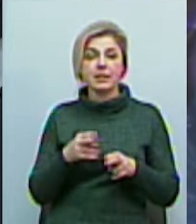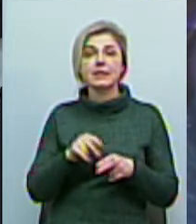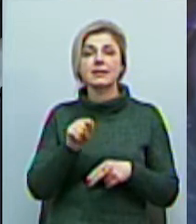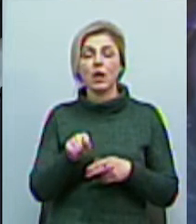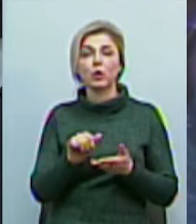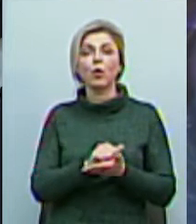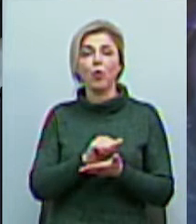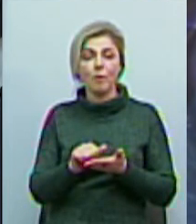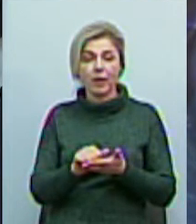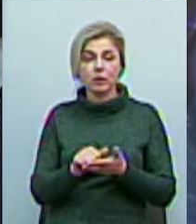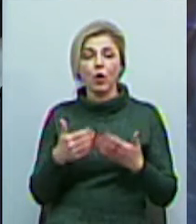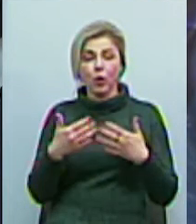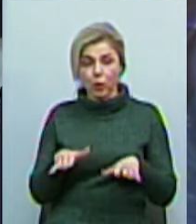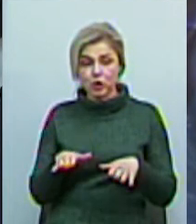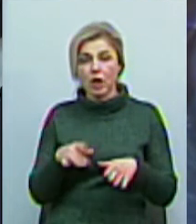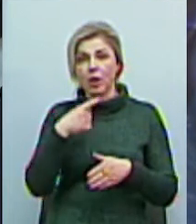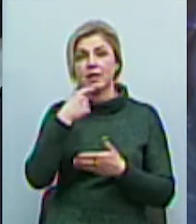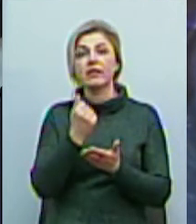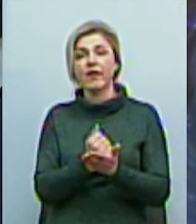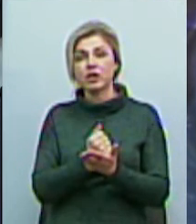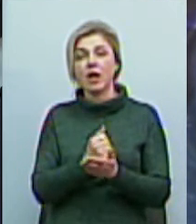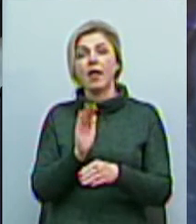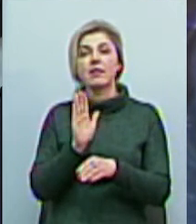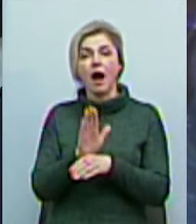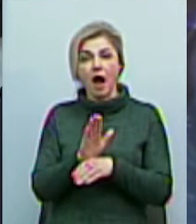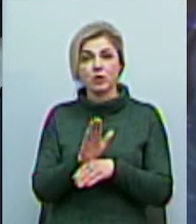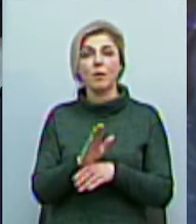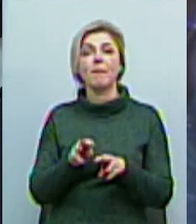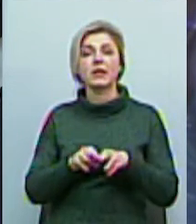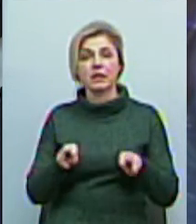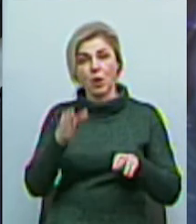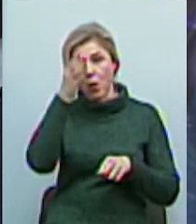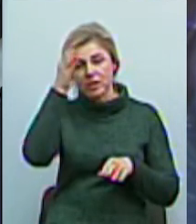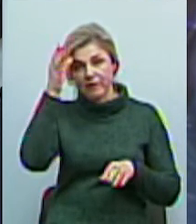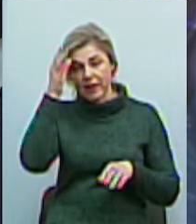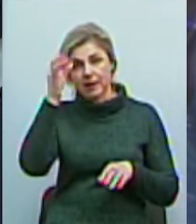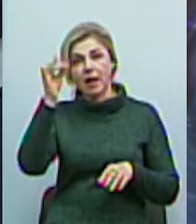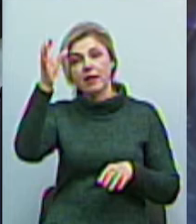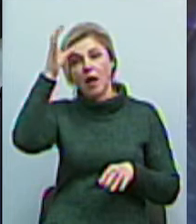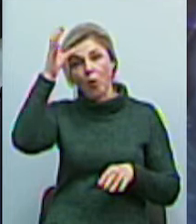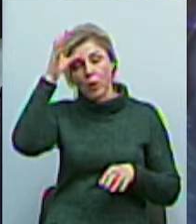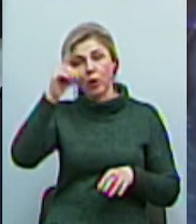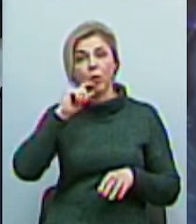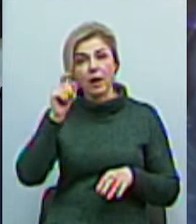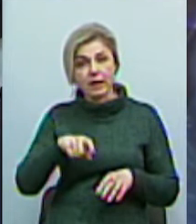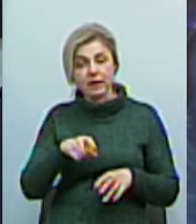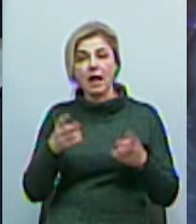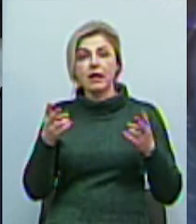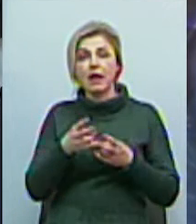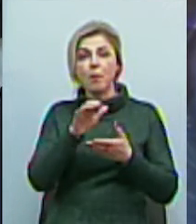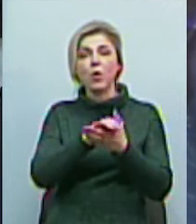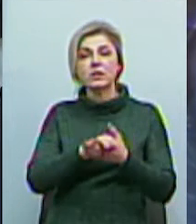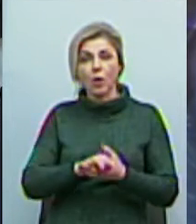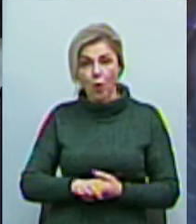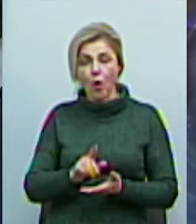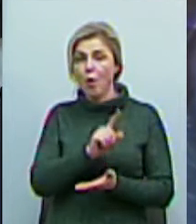документ вже затверджений наказом Міністерства освіти і науки України. Треба ознайомитися обов'язково